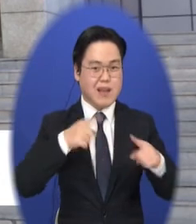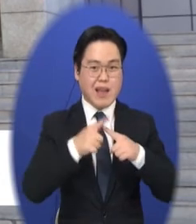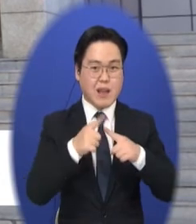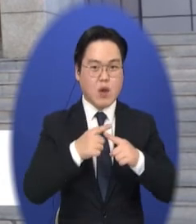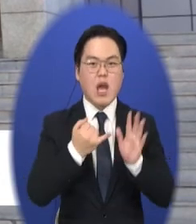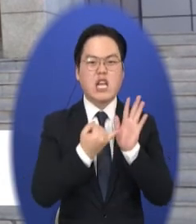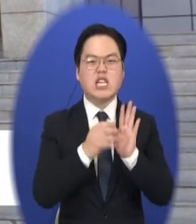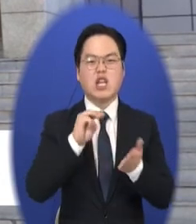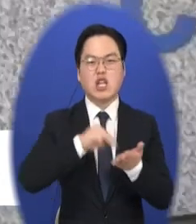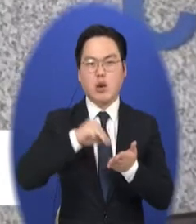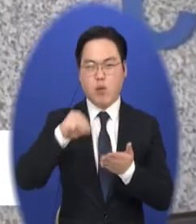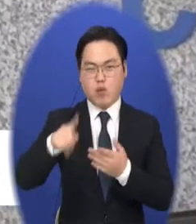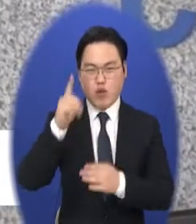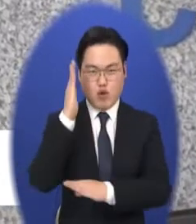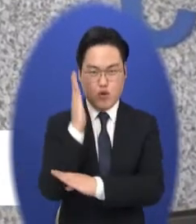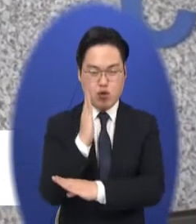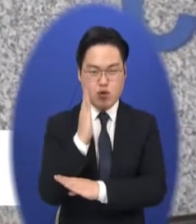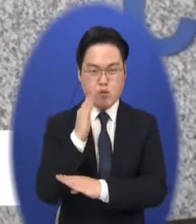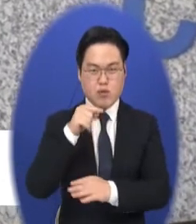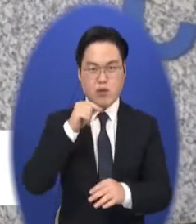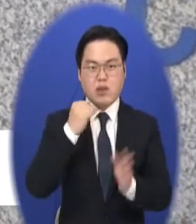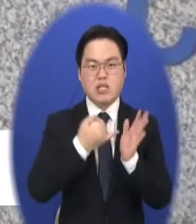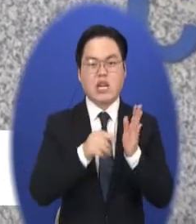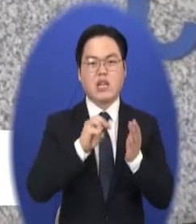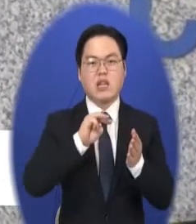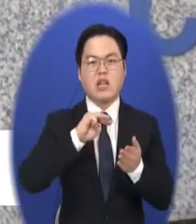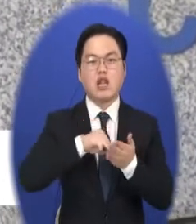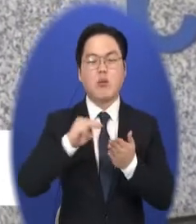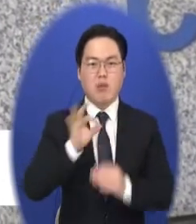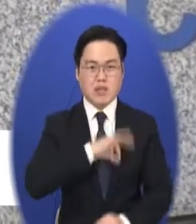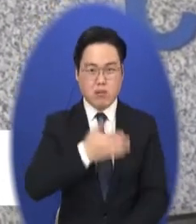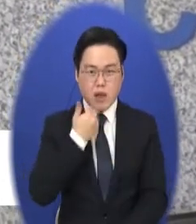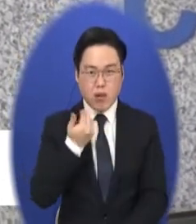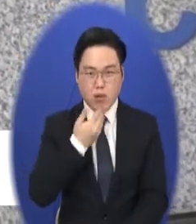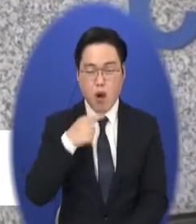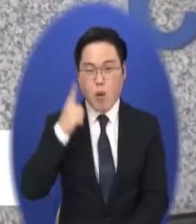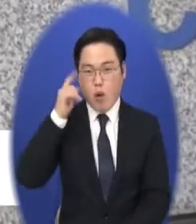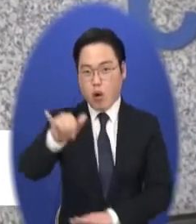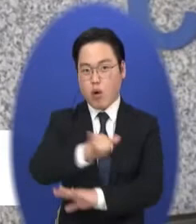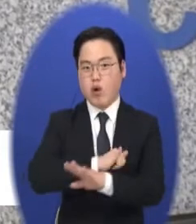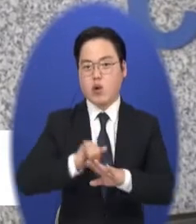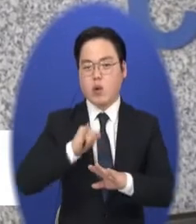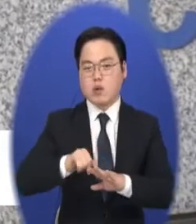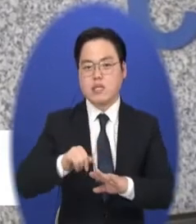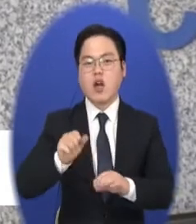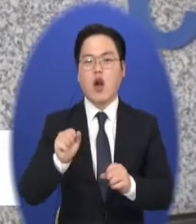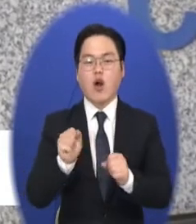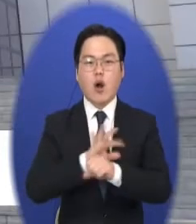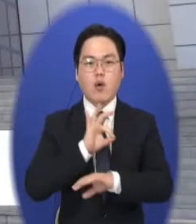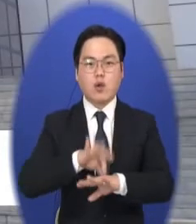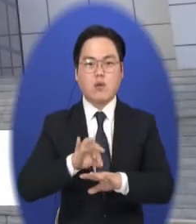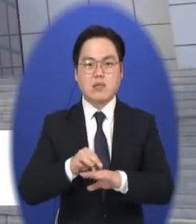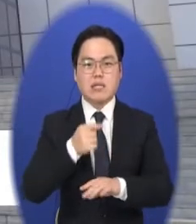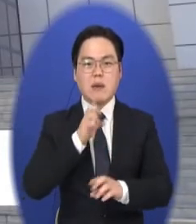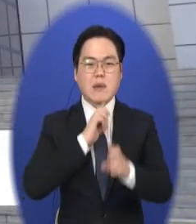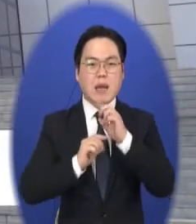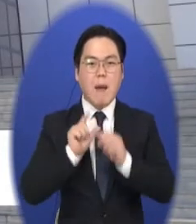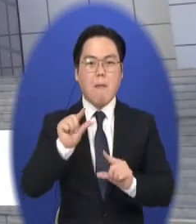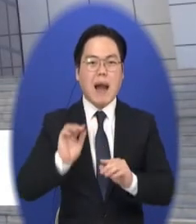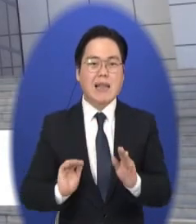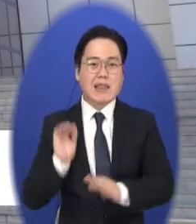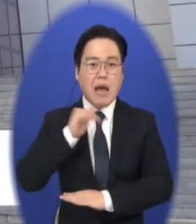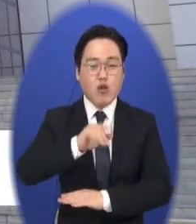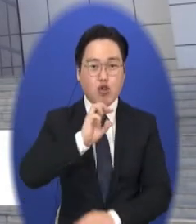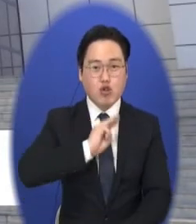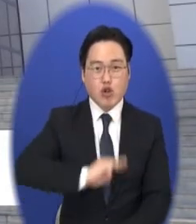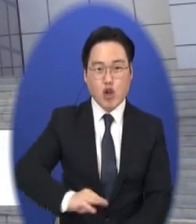тэрбум төгрөгийн алдагдал хүлээж байсныг Монголын үндэсний худалдаа аж үйлдвэрийн тагмийнхан хэлж байна. Монгол улс цар тахлыг эрсдэл багтай даван туулахад томоохон аж ахуй нэгжүүд